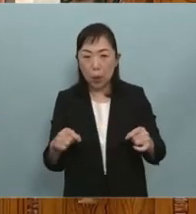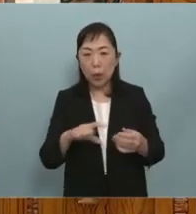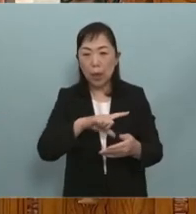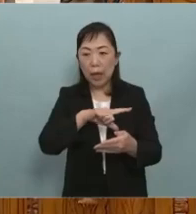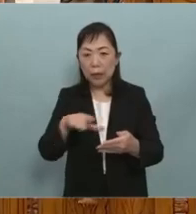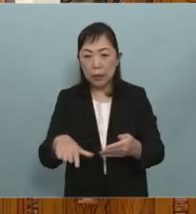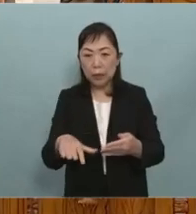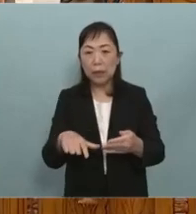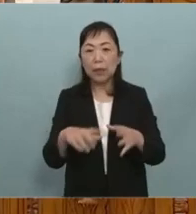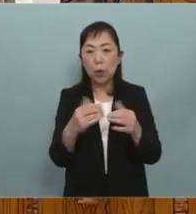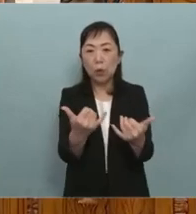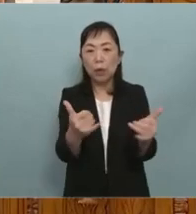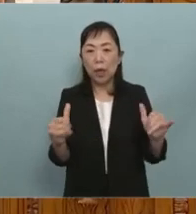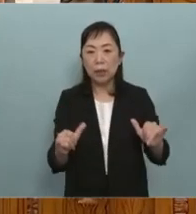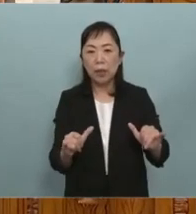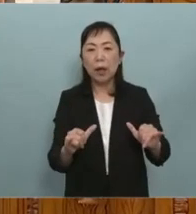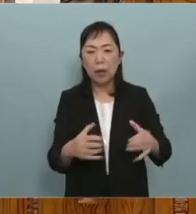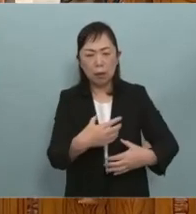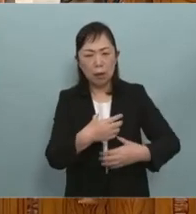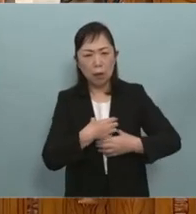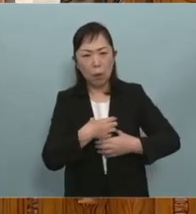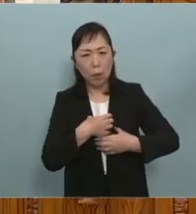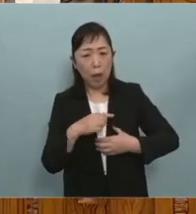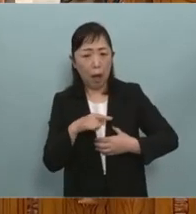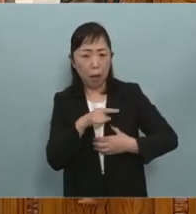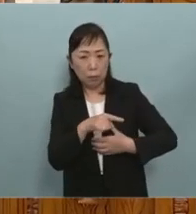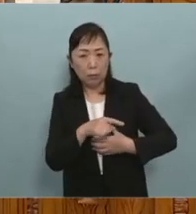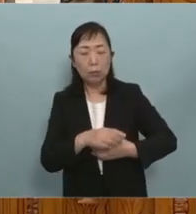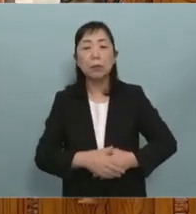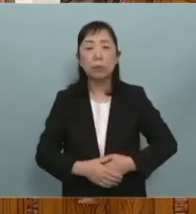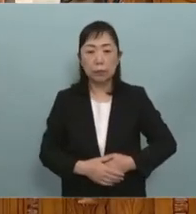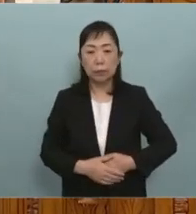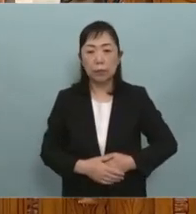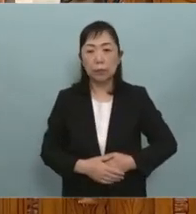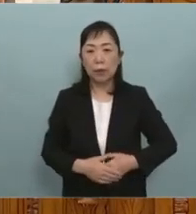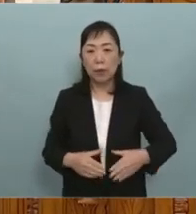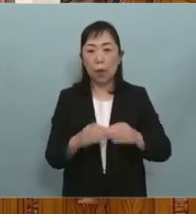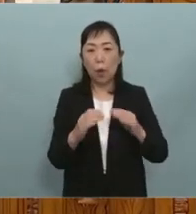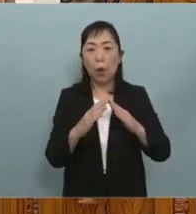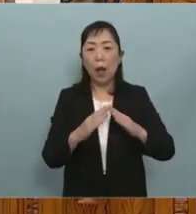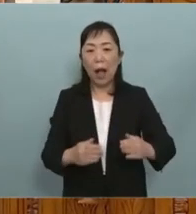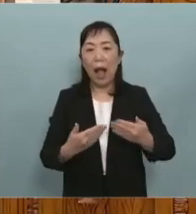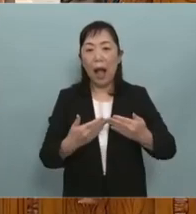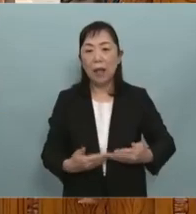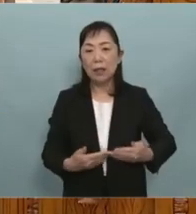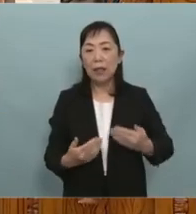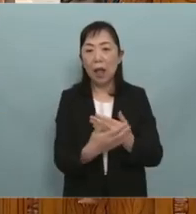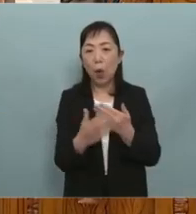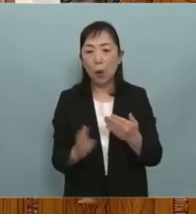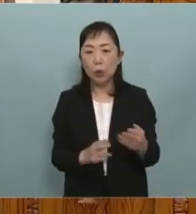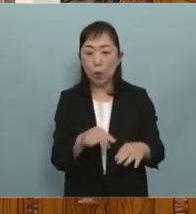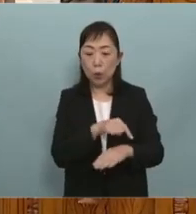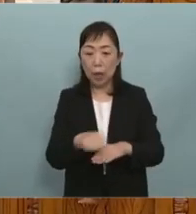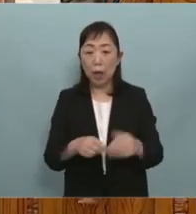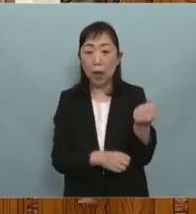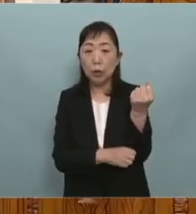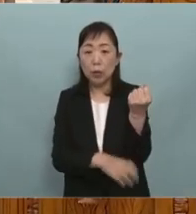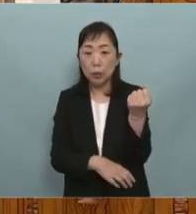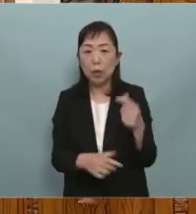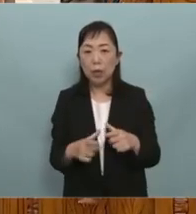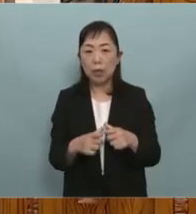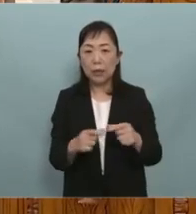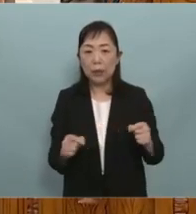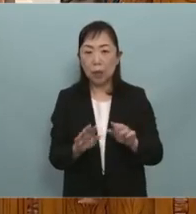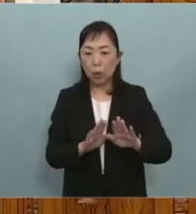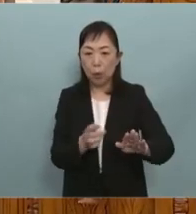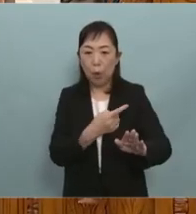と安全を脅かすものですこのような中国家安全保障戦略等に基づき我が国自身の